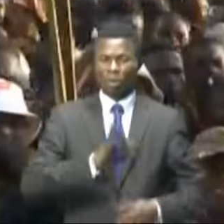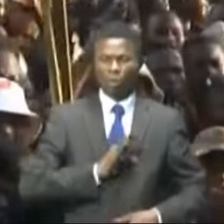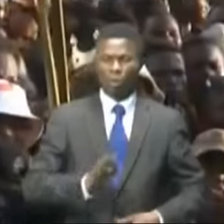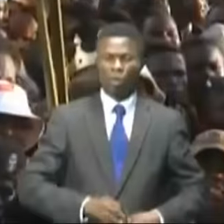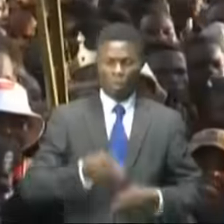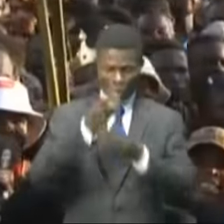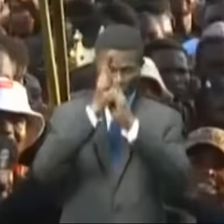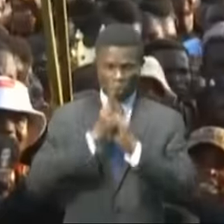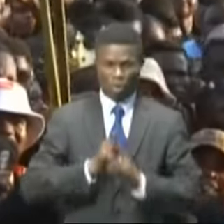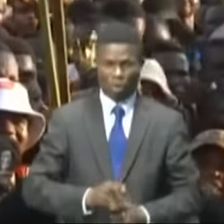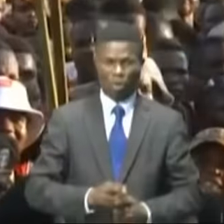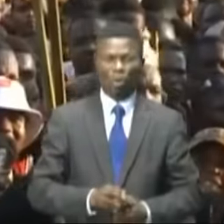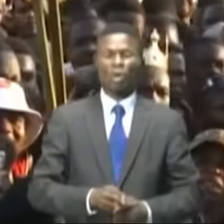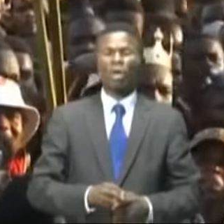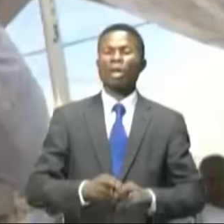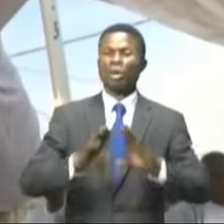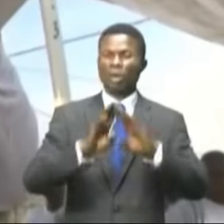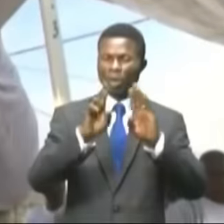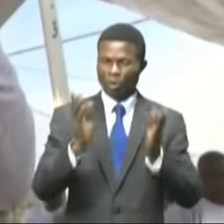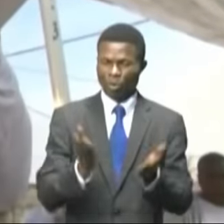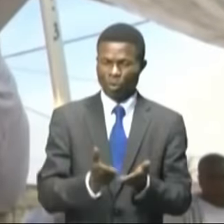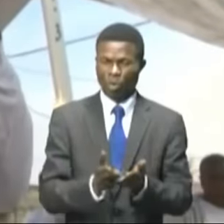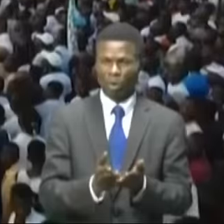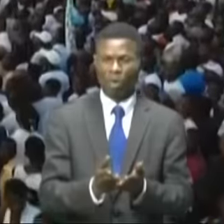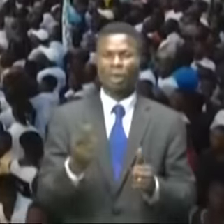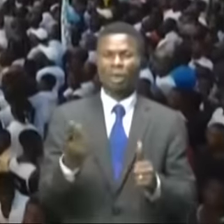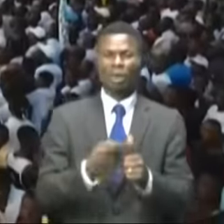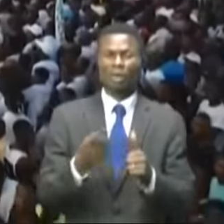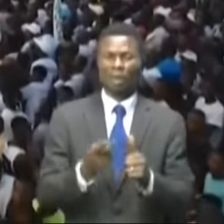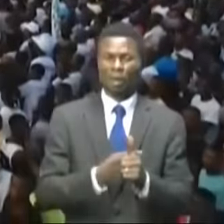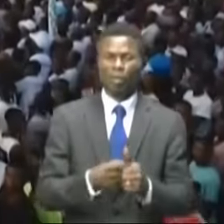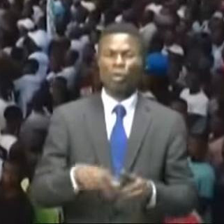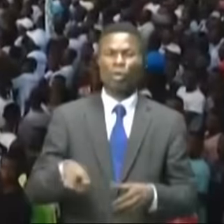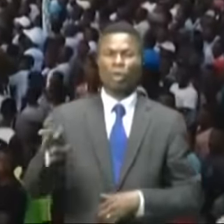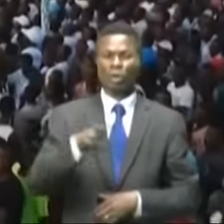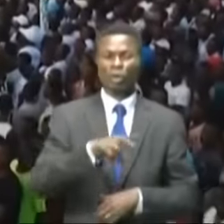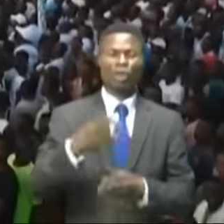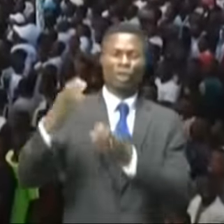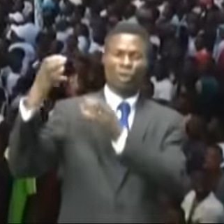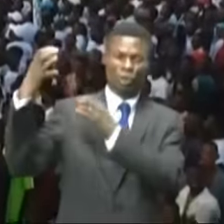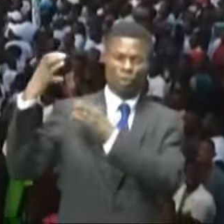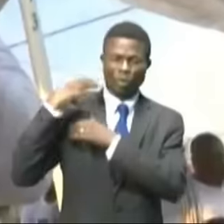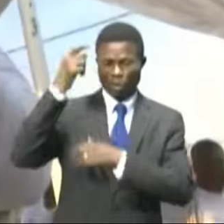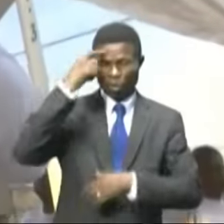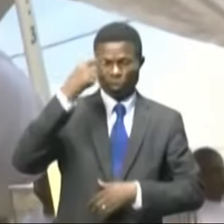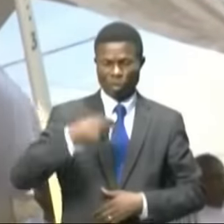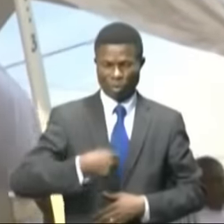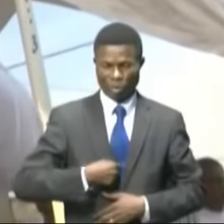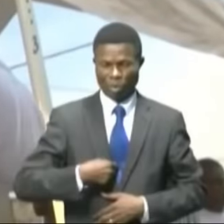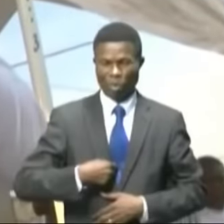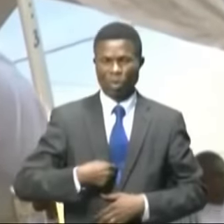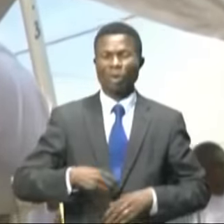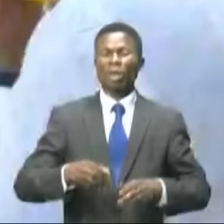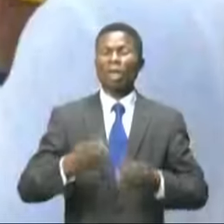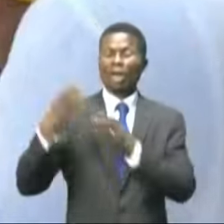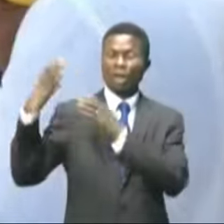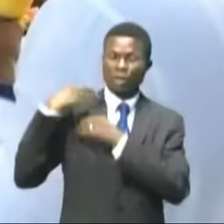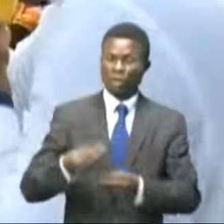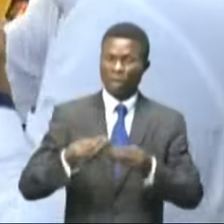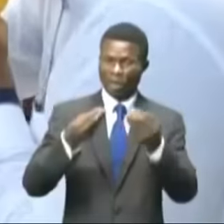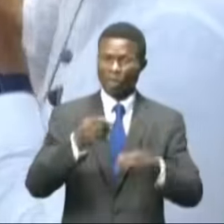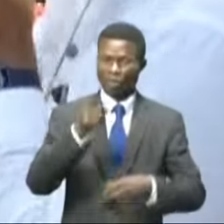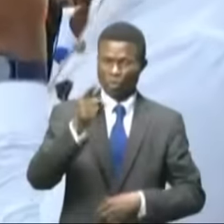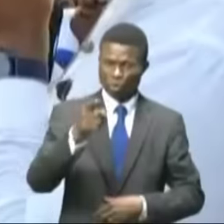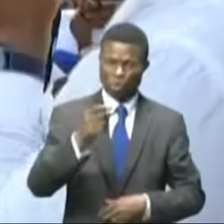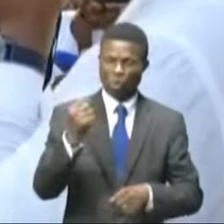l'Okuma, ton honneur, mais Esali d'abord, avant tout, il charge l'Okuma et la question. Jean-Pierre Liao